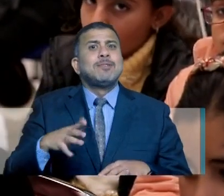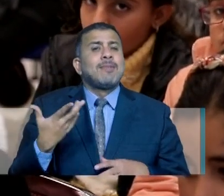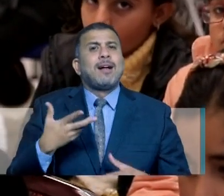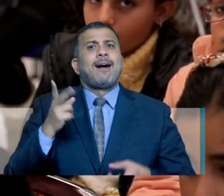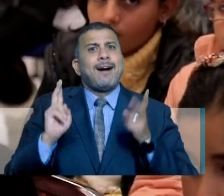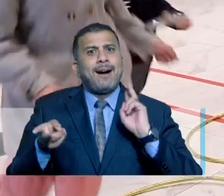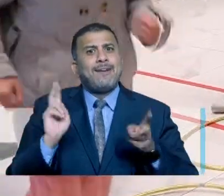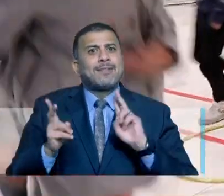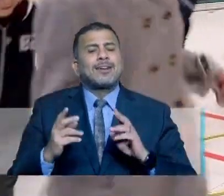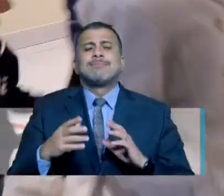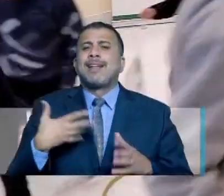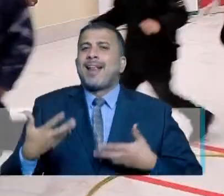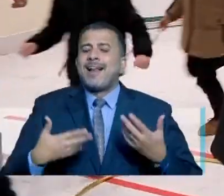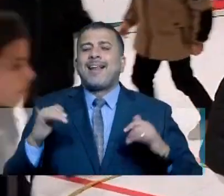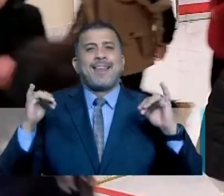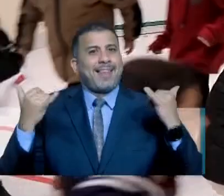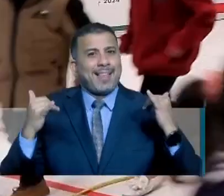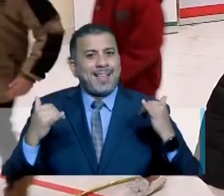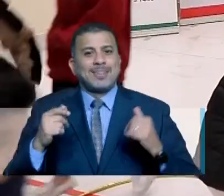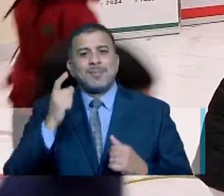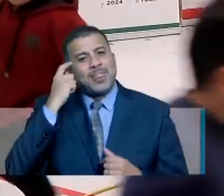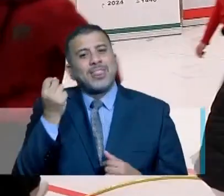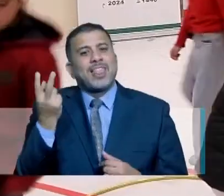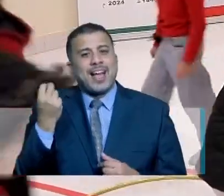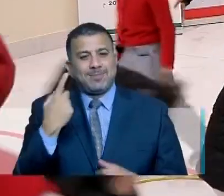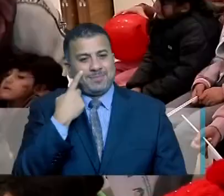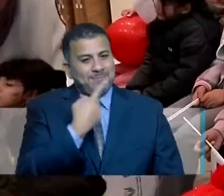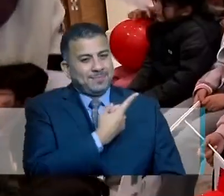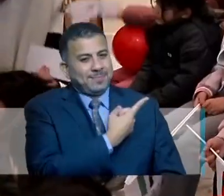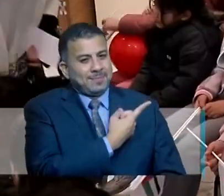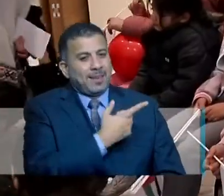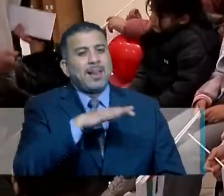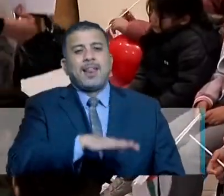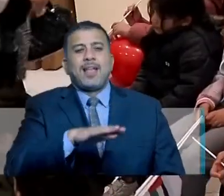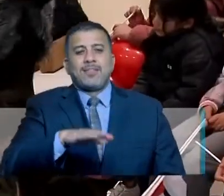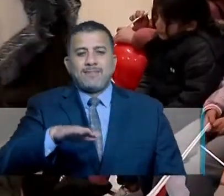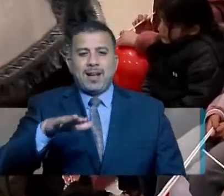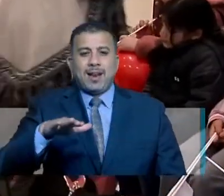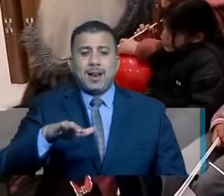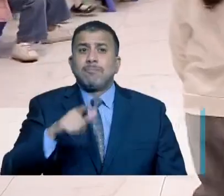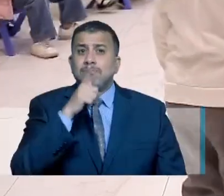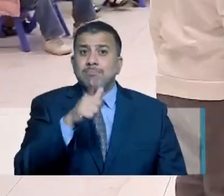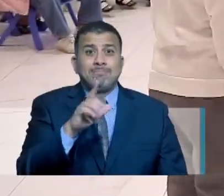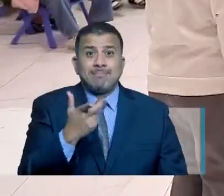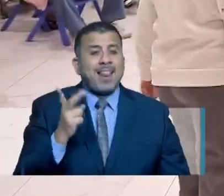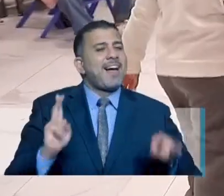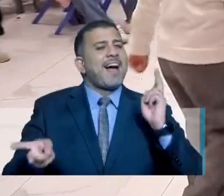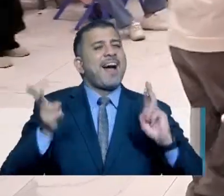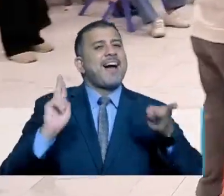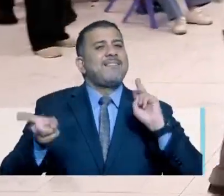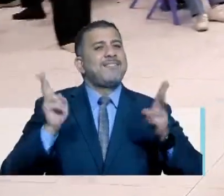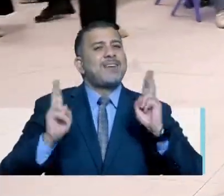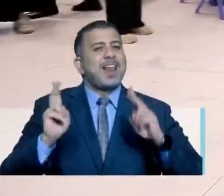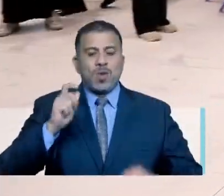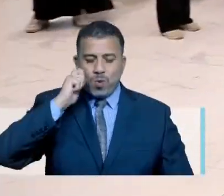الفعاليات والانشطه الترفيهيه والثقافيه للاطفال ضمن هذا الاحتفال